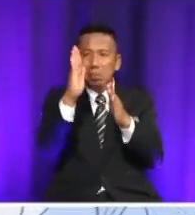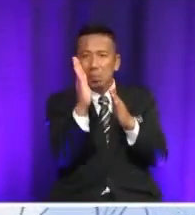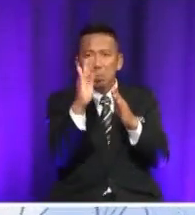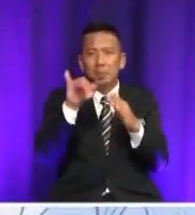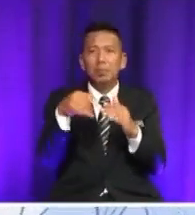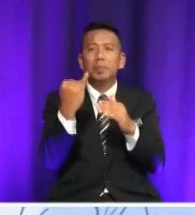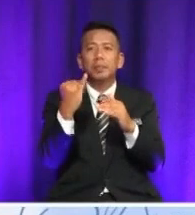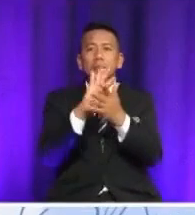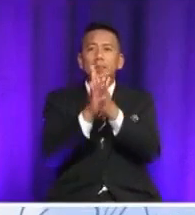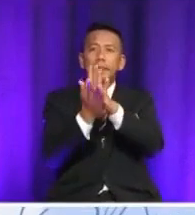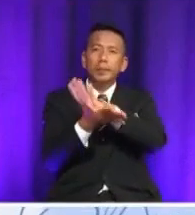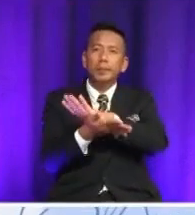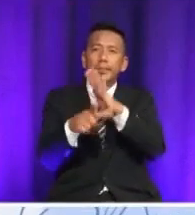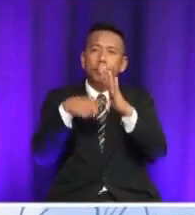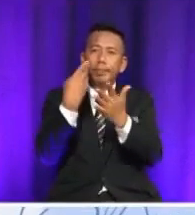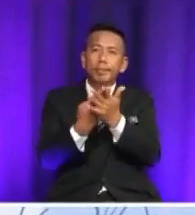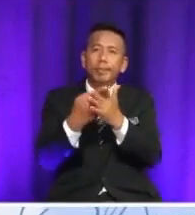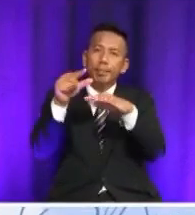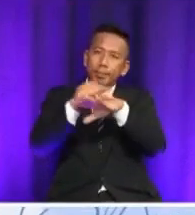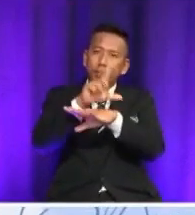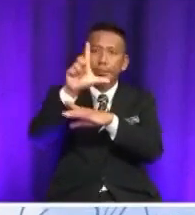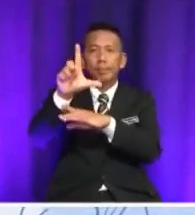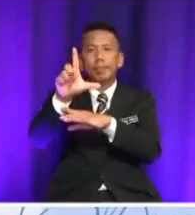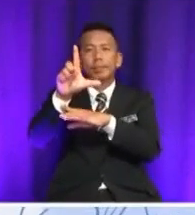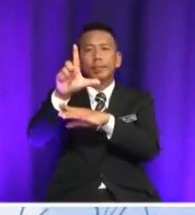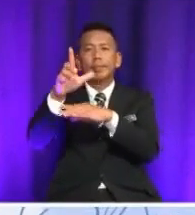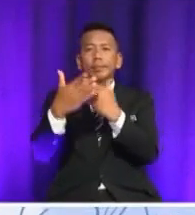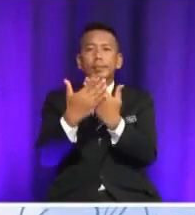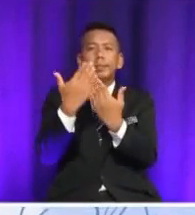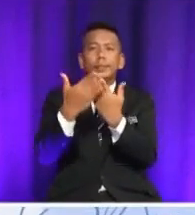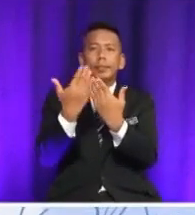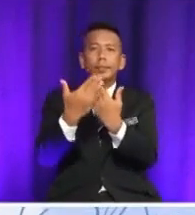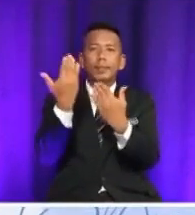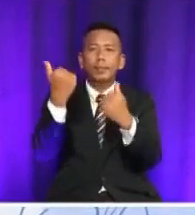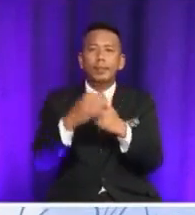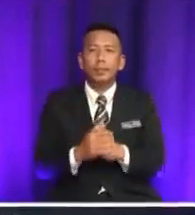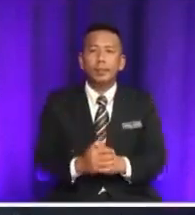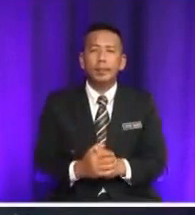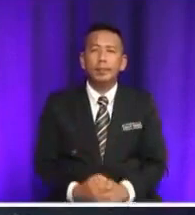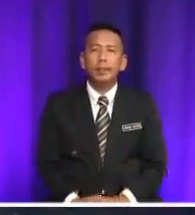jadi ini lebih baik Pakai ini oke